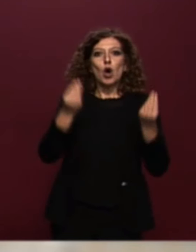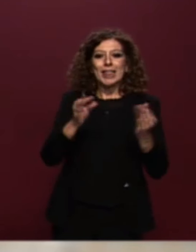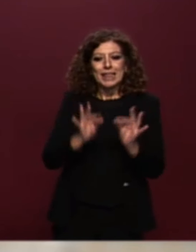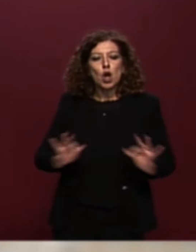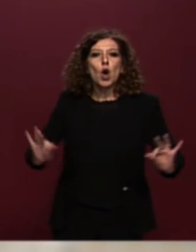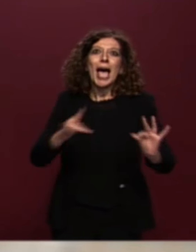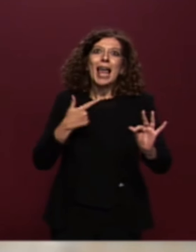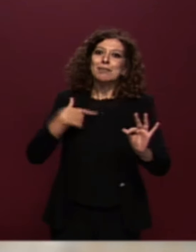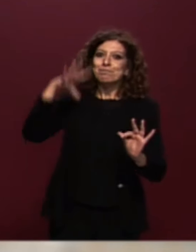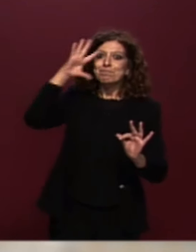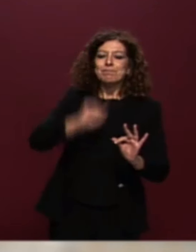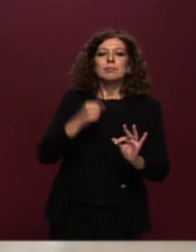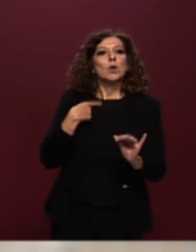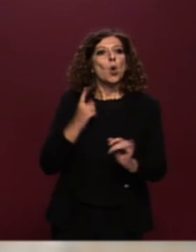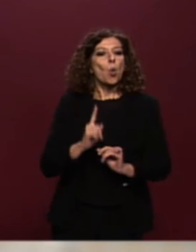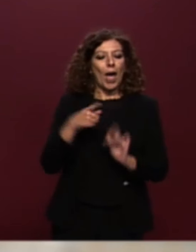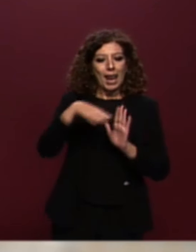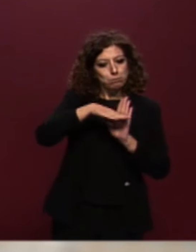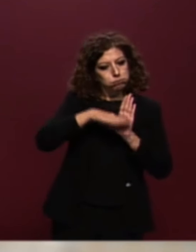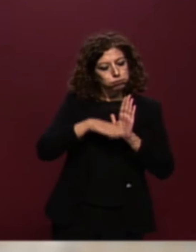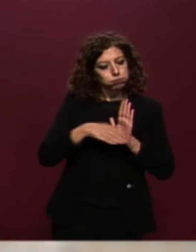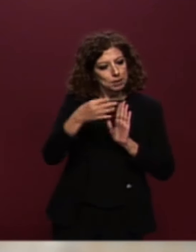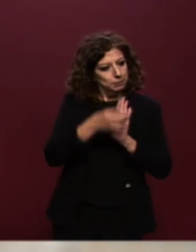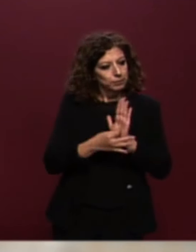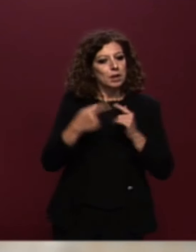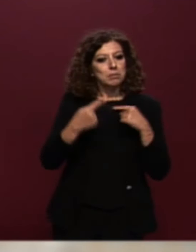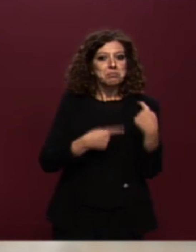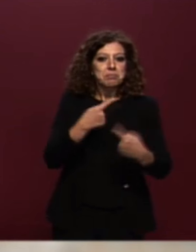messe in campo in varie parti d'Italia per cercare di riproporle